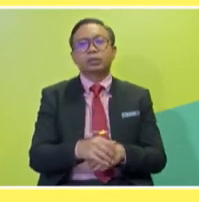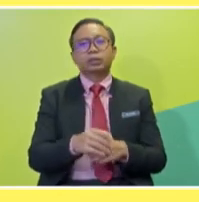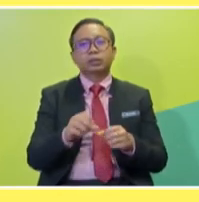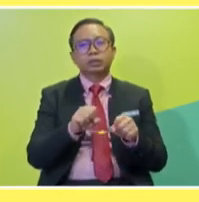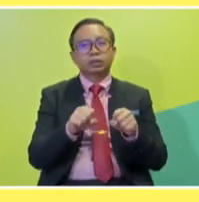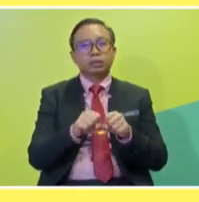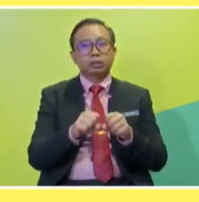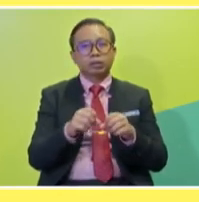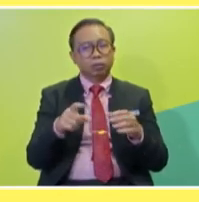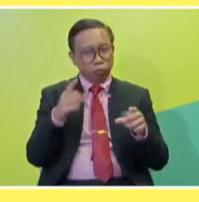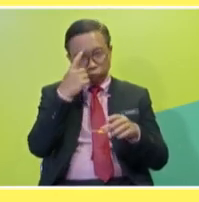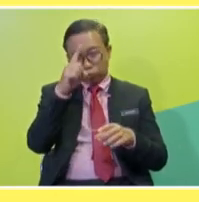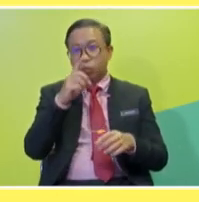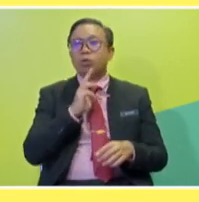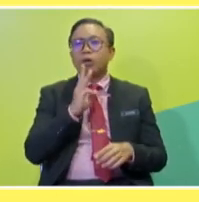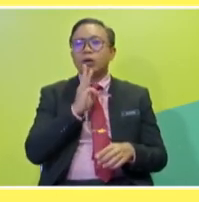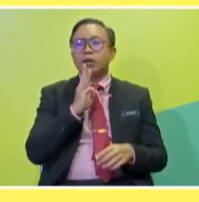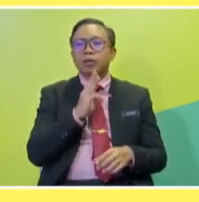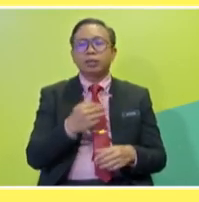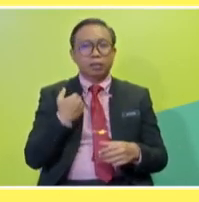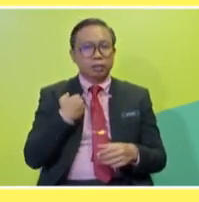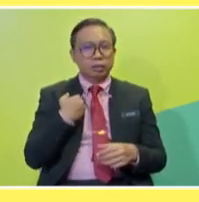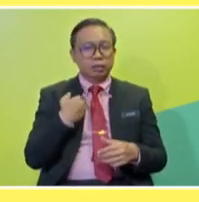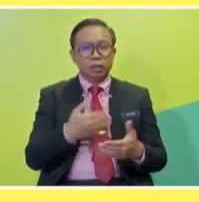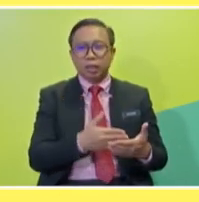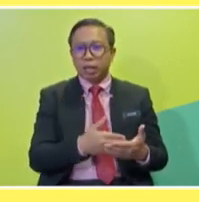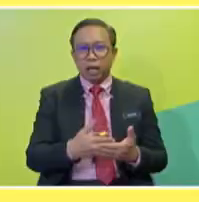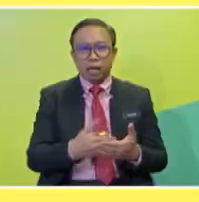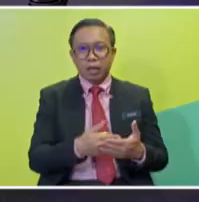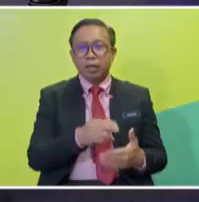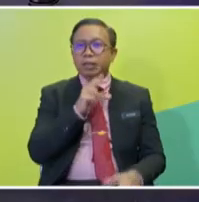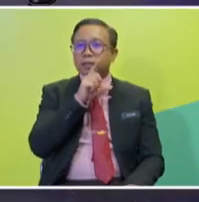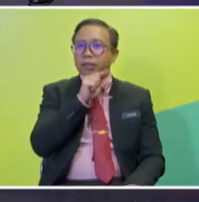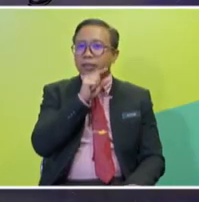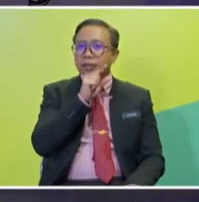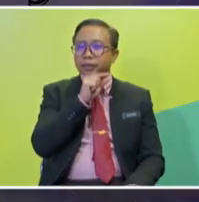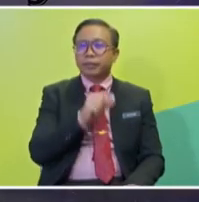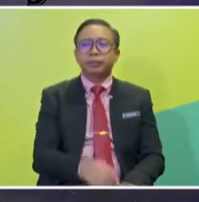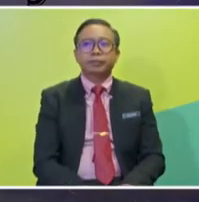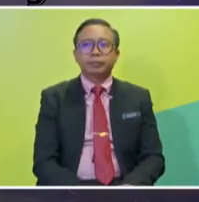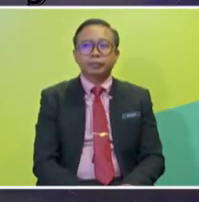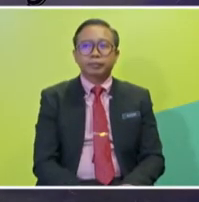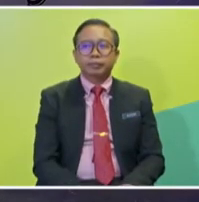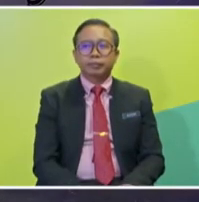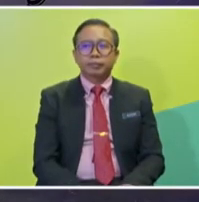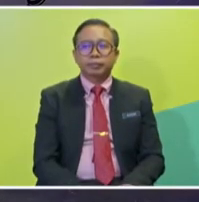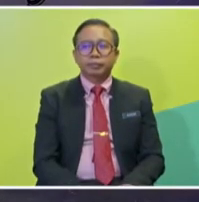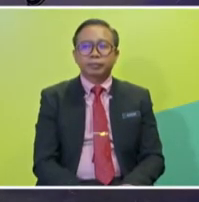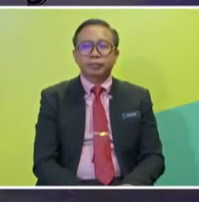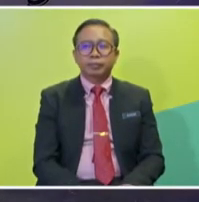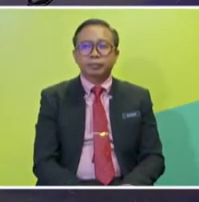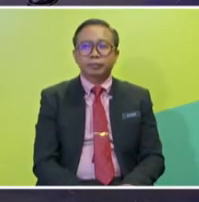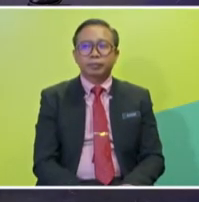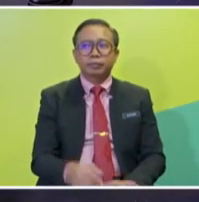air di sini Kris kita ada satu contoh anak itik yang comel macam saya boleh izin Oke